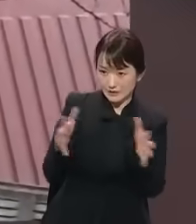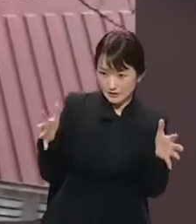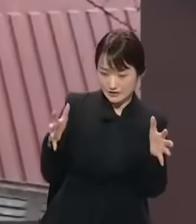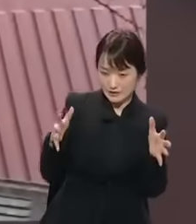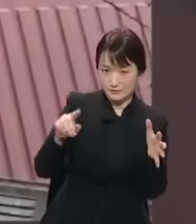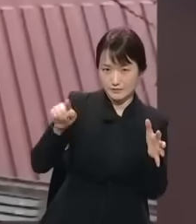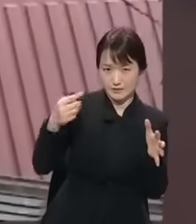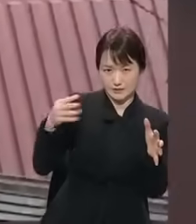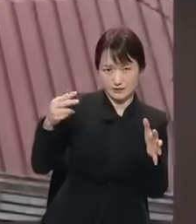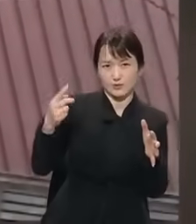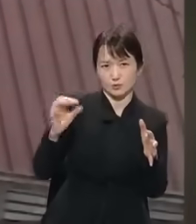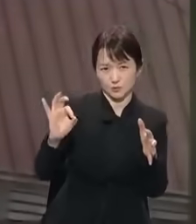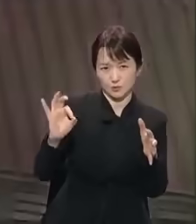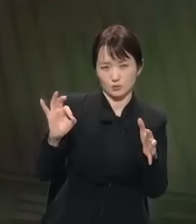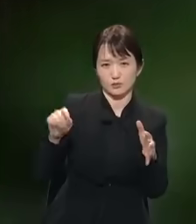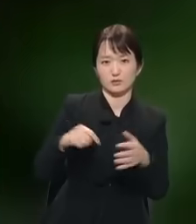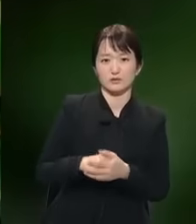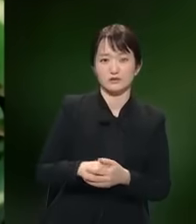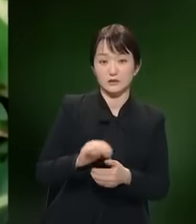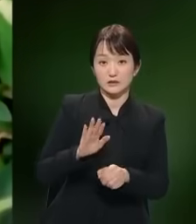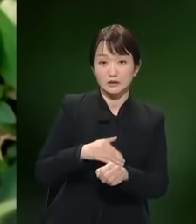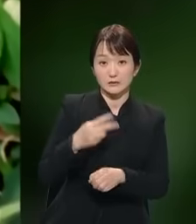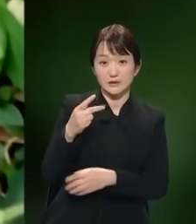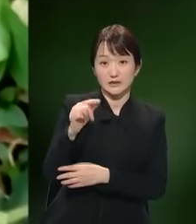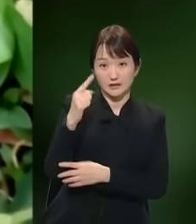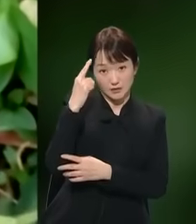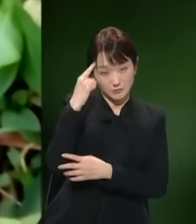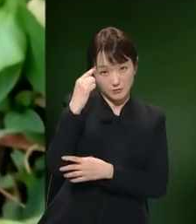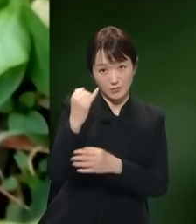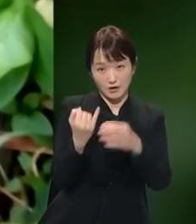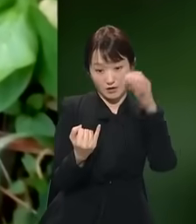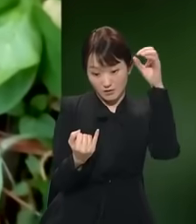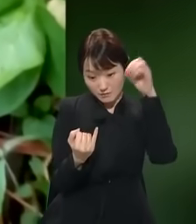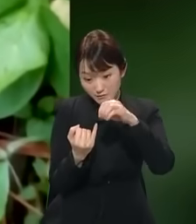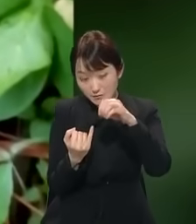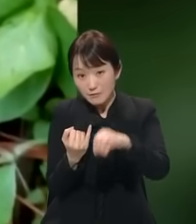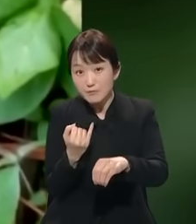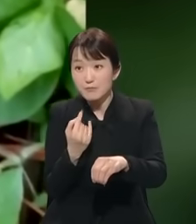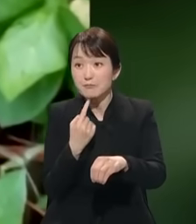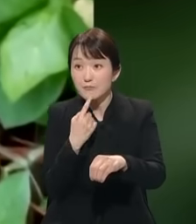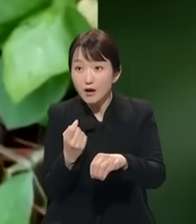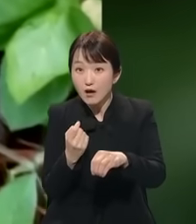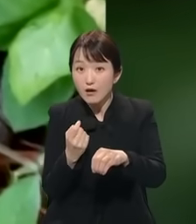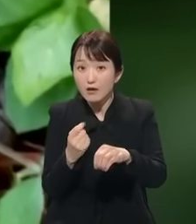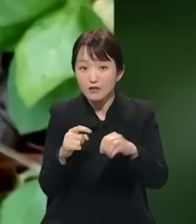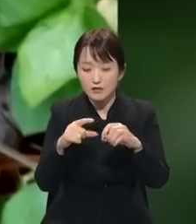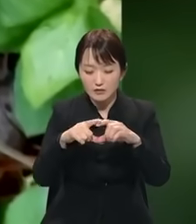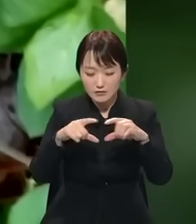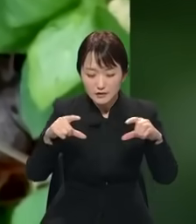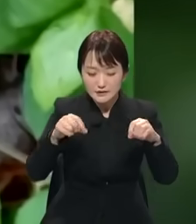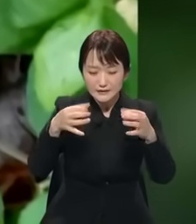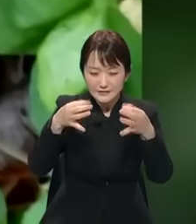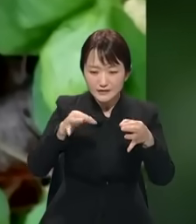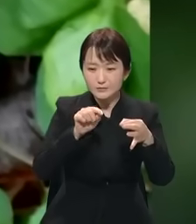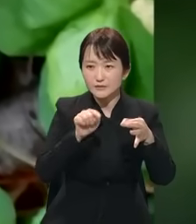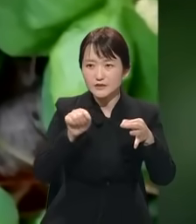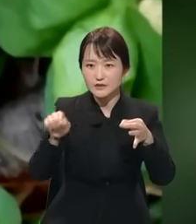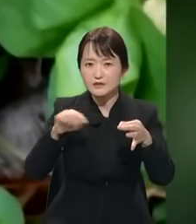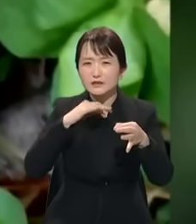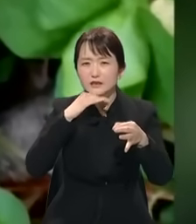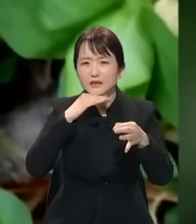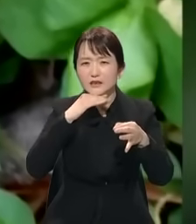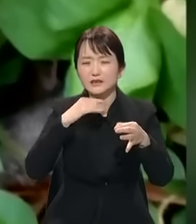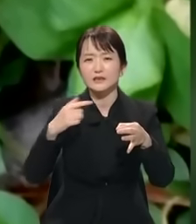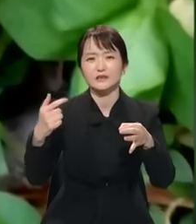아파트 104동이었다는 거죠. 자칫하면 다경님 머리에 맞을 뻔했던 상황. 저 봉지에는요 김땡땡 60살